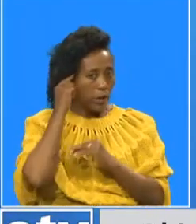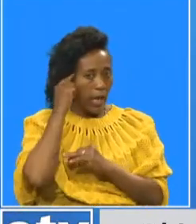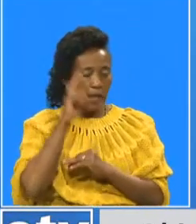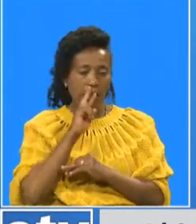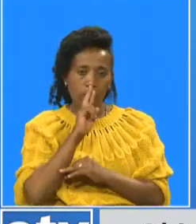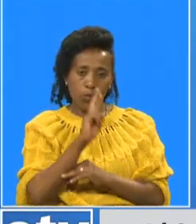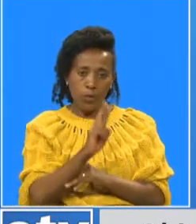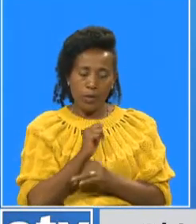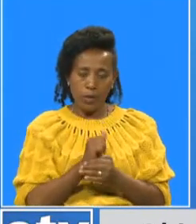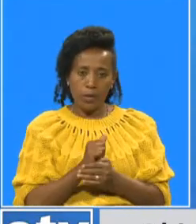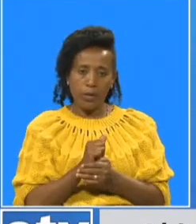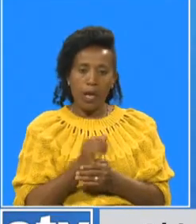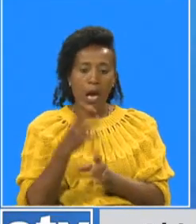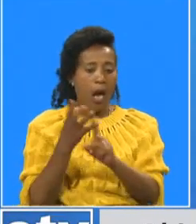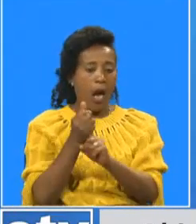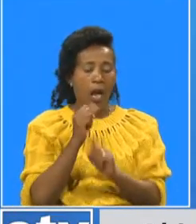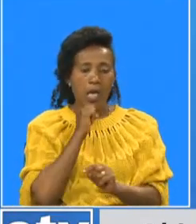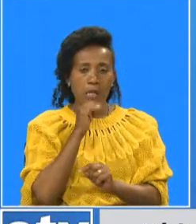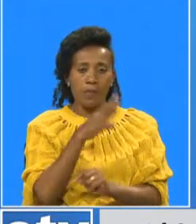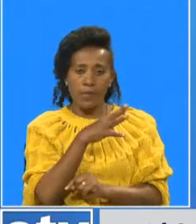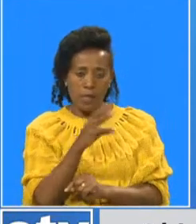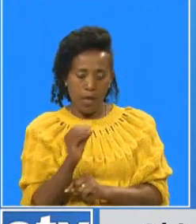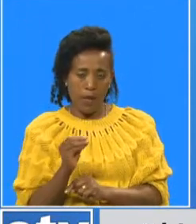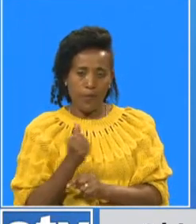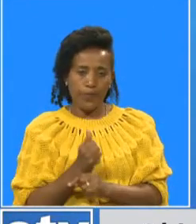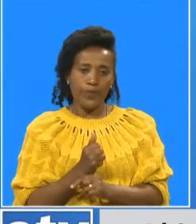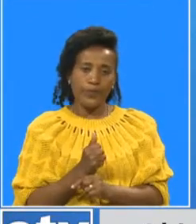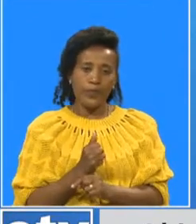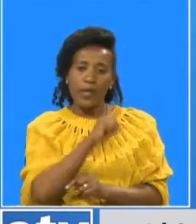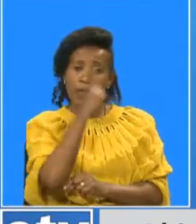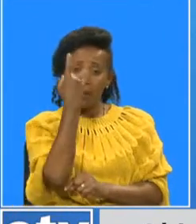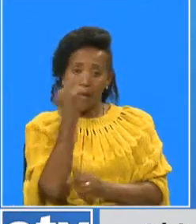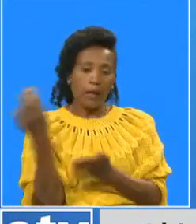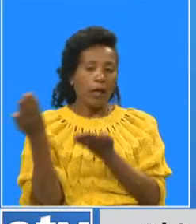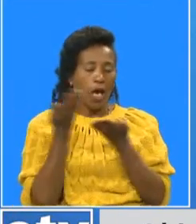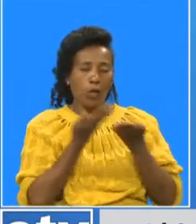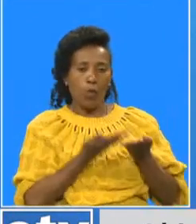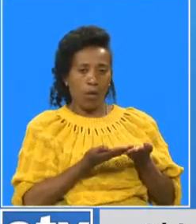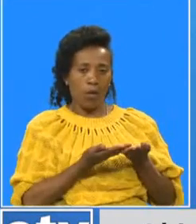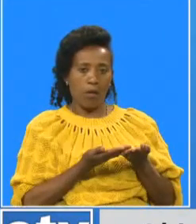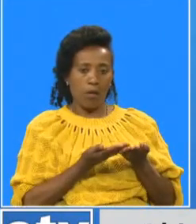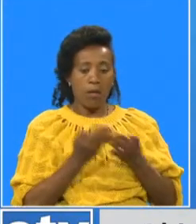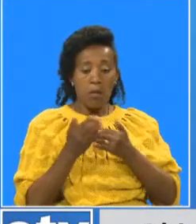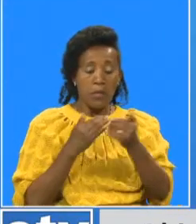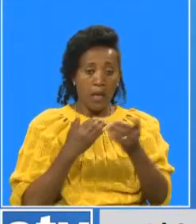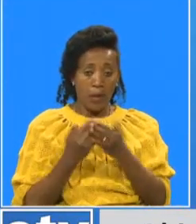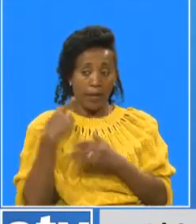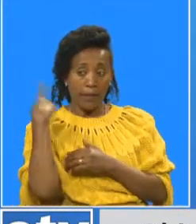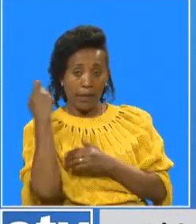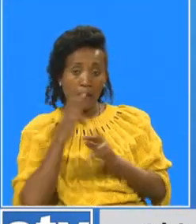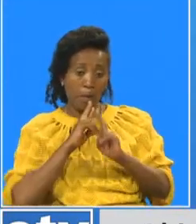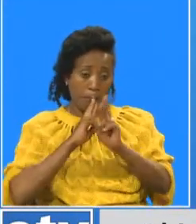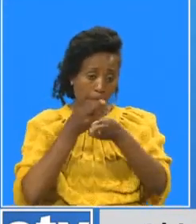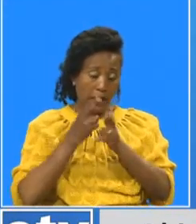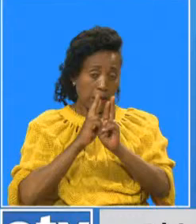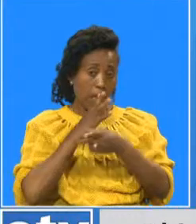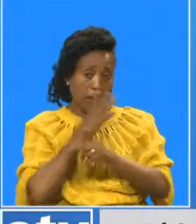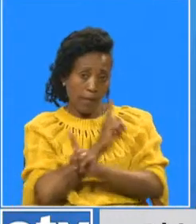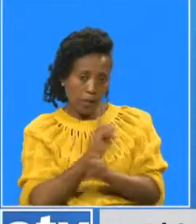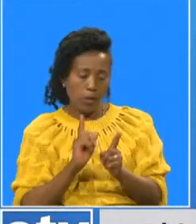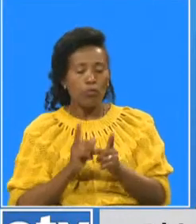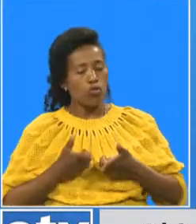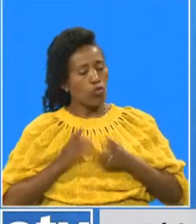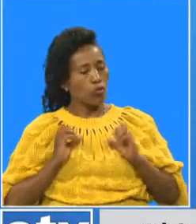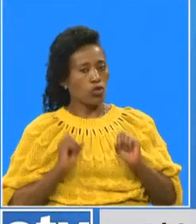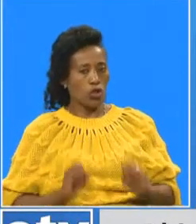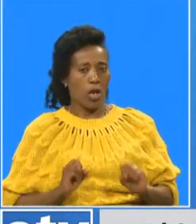ስላላሰብኩኝ አልያዝንም እና ጥያቄ ቀርቧል ምናልባት ጥያቄያቸው ተመልሶ የተመለሰላቸው ሊኖሩ